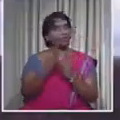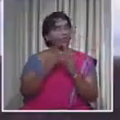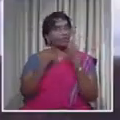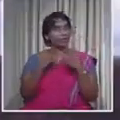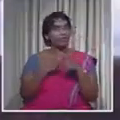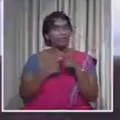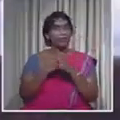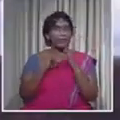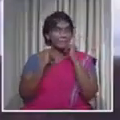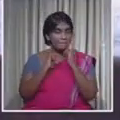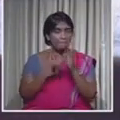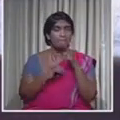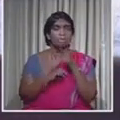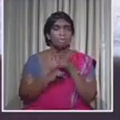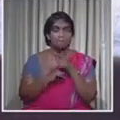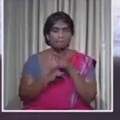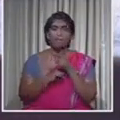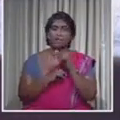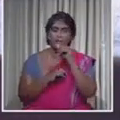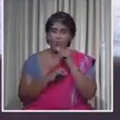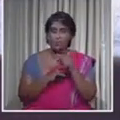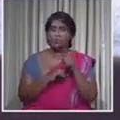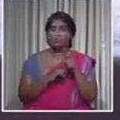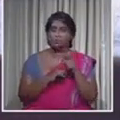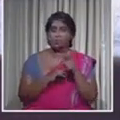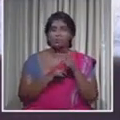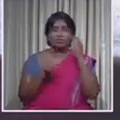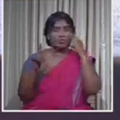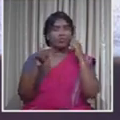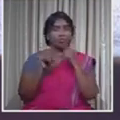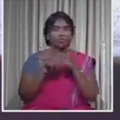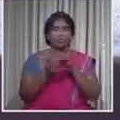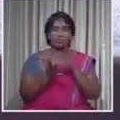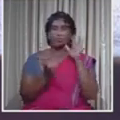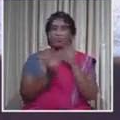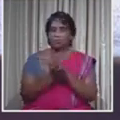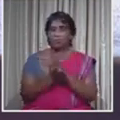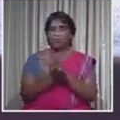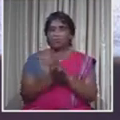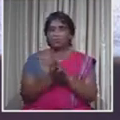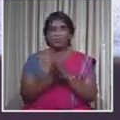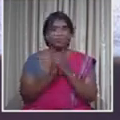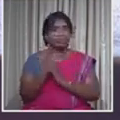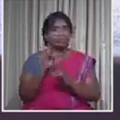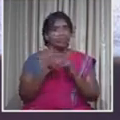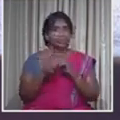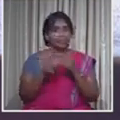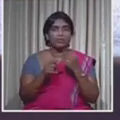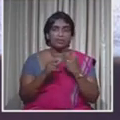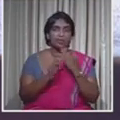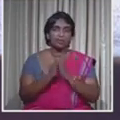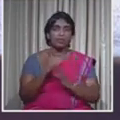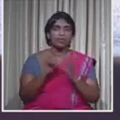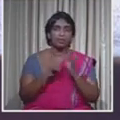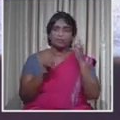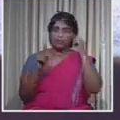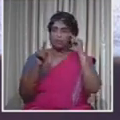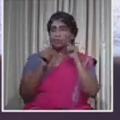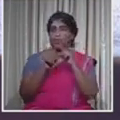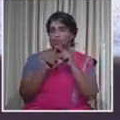ඒකෙන් වර්ධකරු වෙලා තියෙනවා නම් අනිවාර්යයෙන්ම ඒ සම්බන්ධයෙන් තීන්දුවක් ගන්නවා අපි අමාත්‍යංශයේ අමාත්‍යවරයා විදිහට ඒ